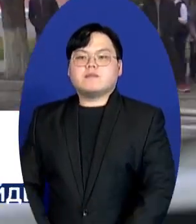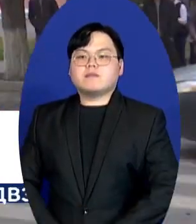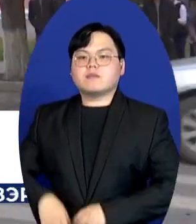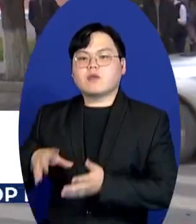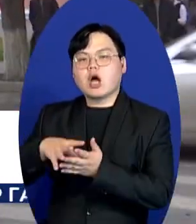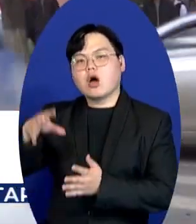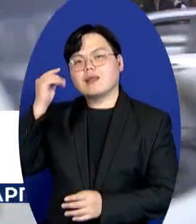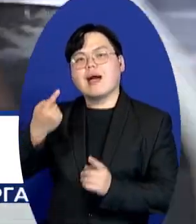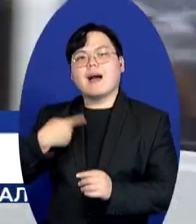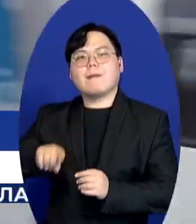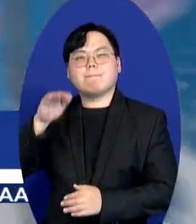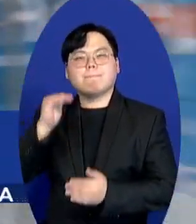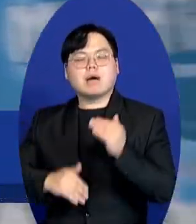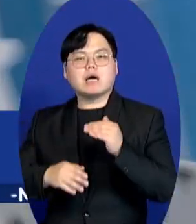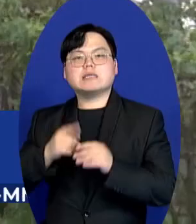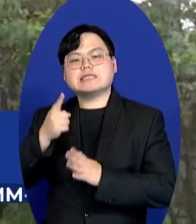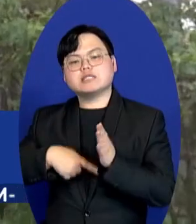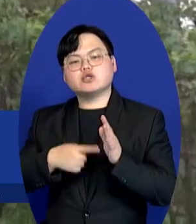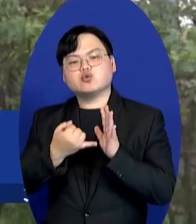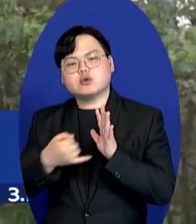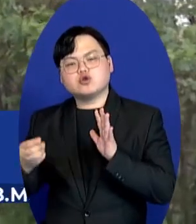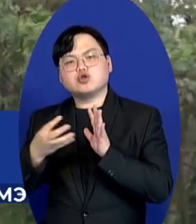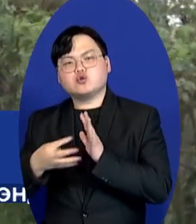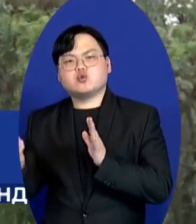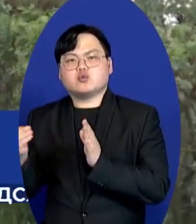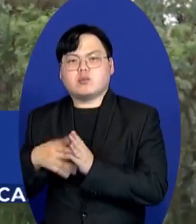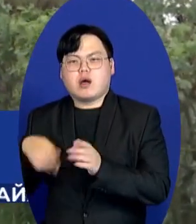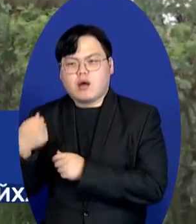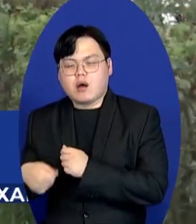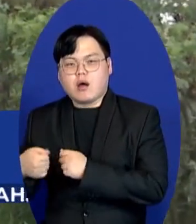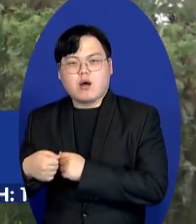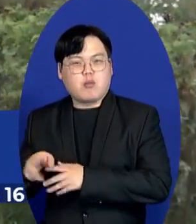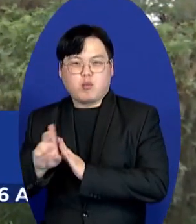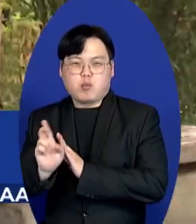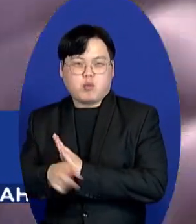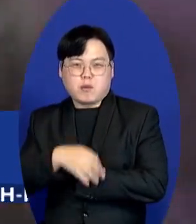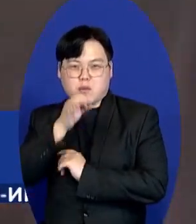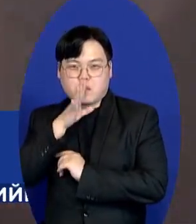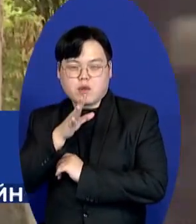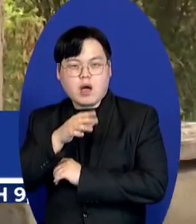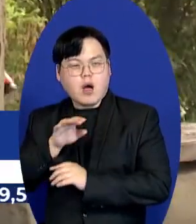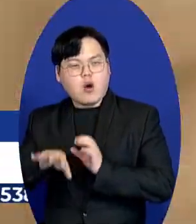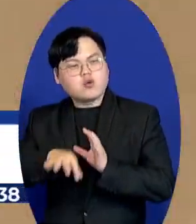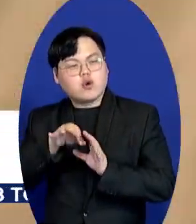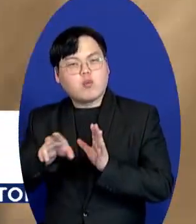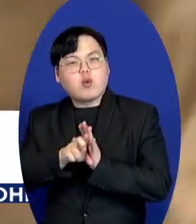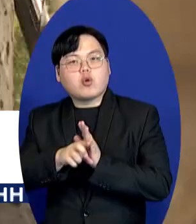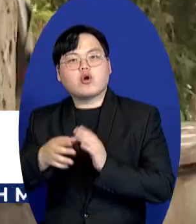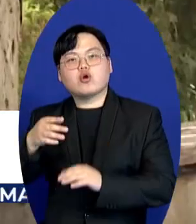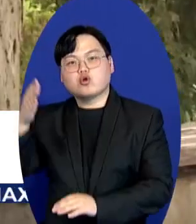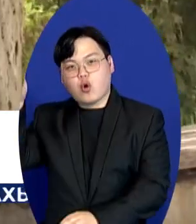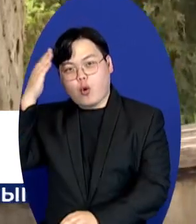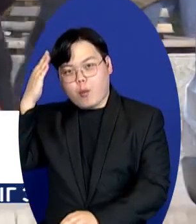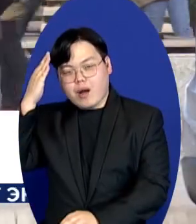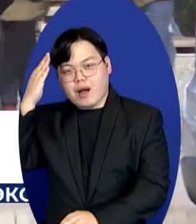Оюутнууд хамгийн багадаа сарын 600,000-аас 900,000 төгрөгийн төрөөс төлөөд суух бололцоо хомс. Хамгийн боломжит сонголт нь дотор байр. Ихэнх ихтэй сургууль